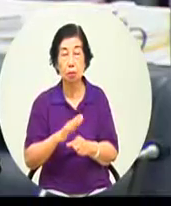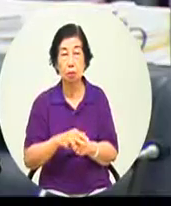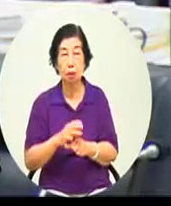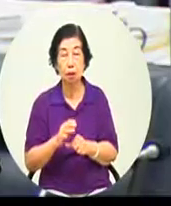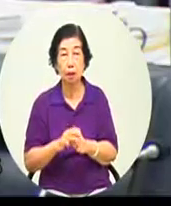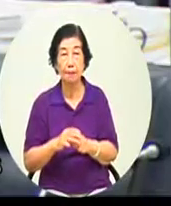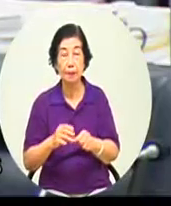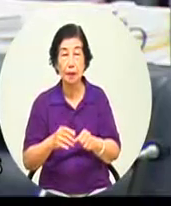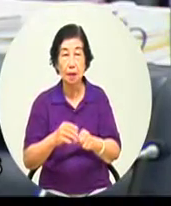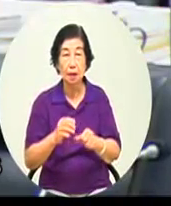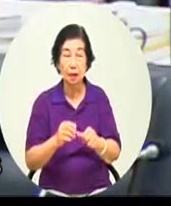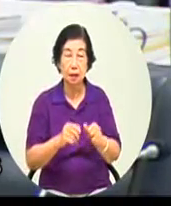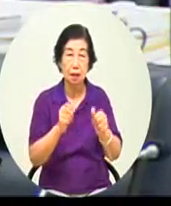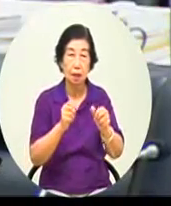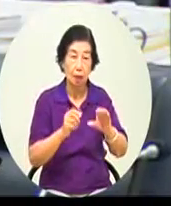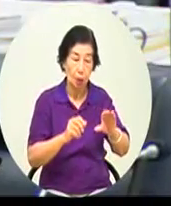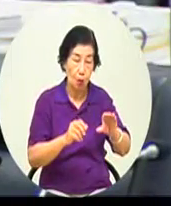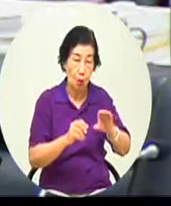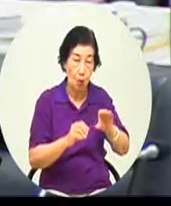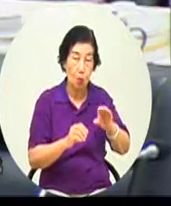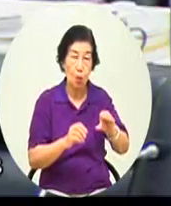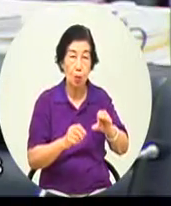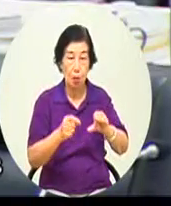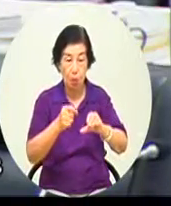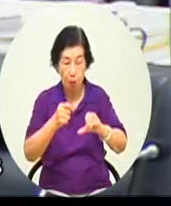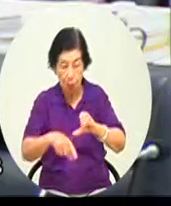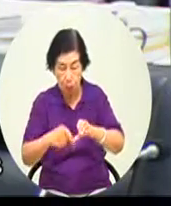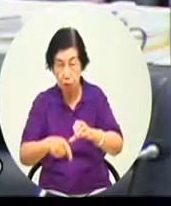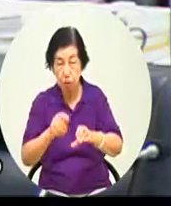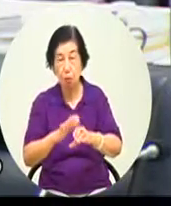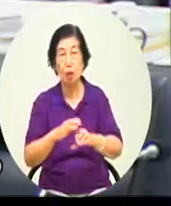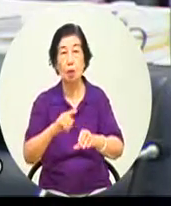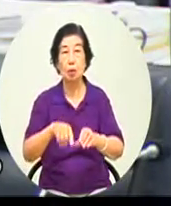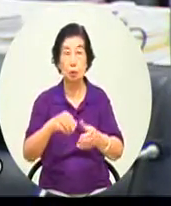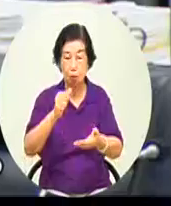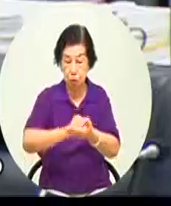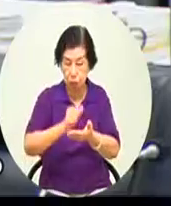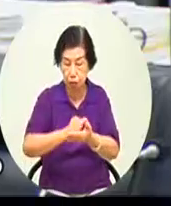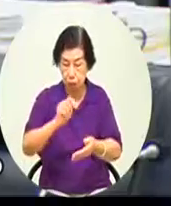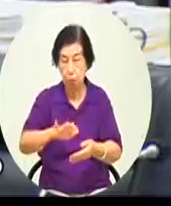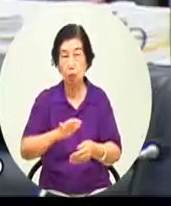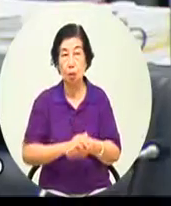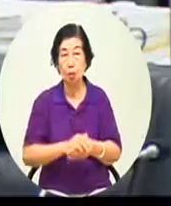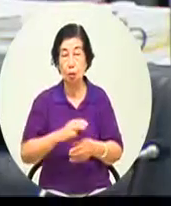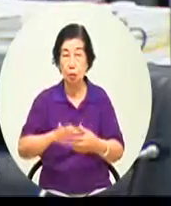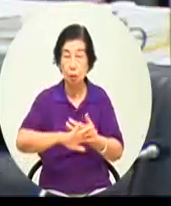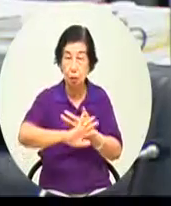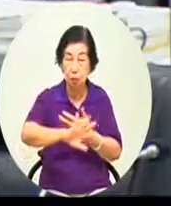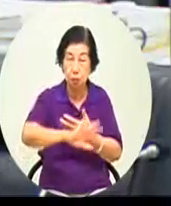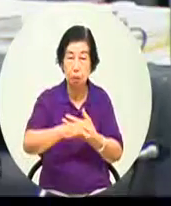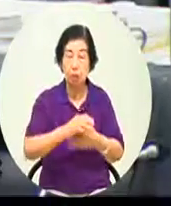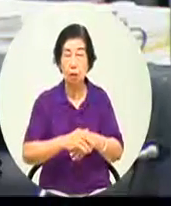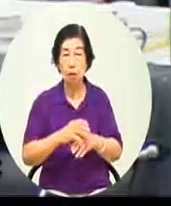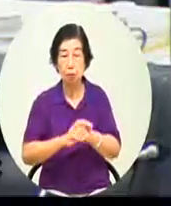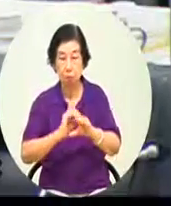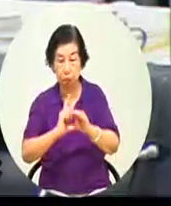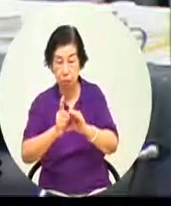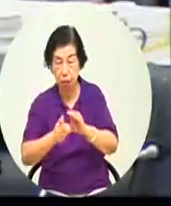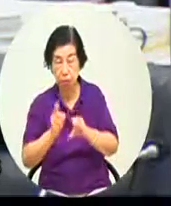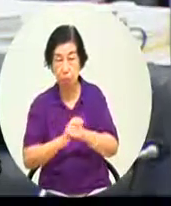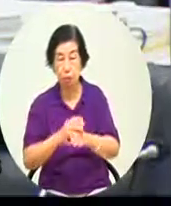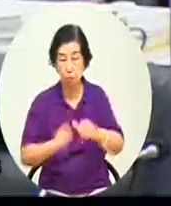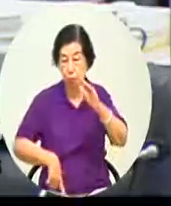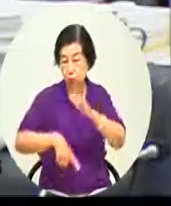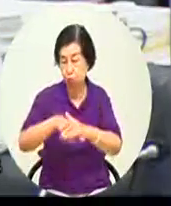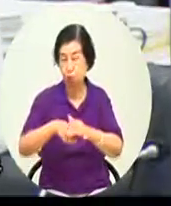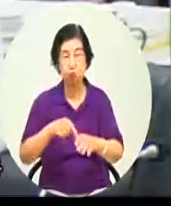下。所以即便如果一般的计程车不小心有其他的犯行，我们可以循线追踪。但是